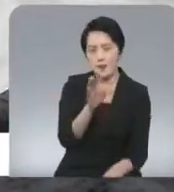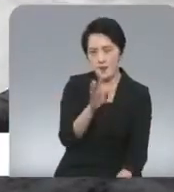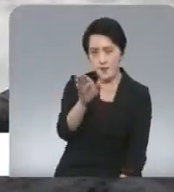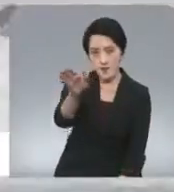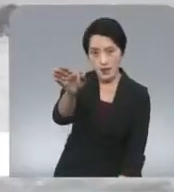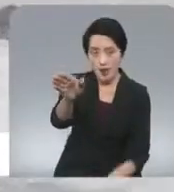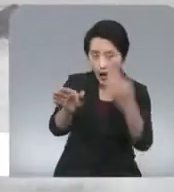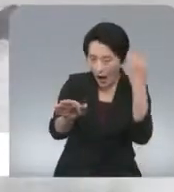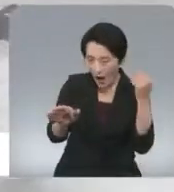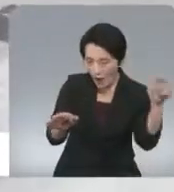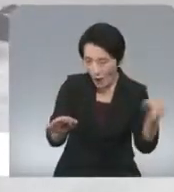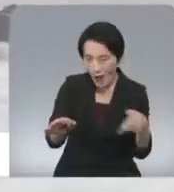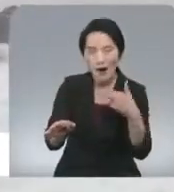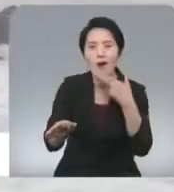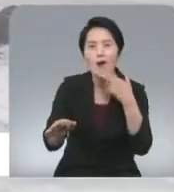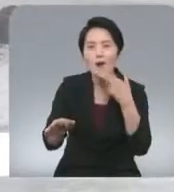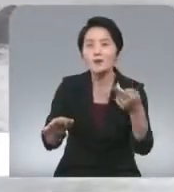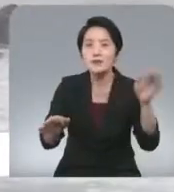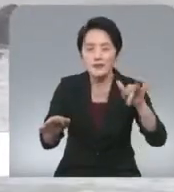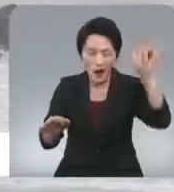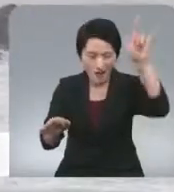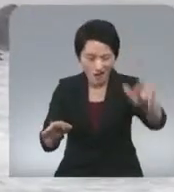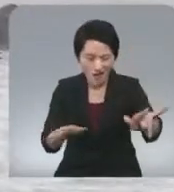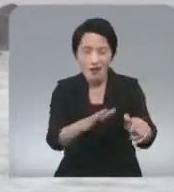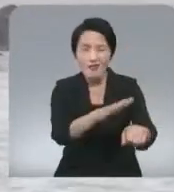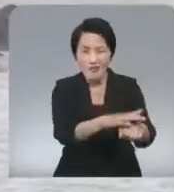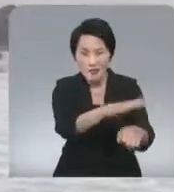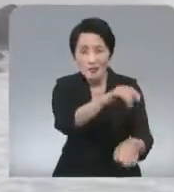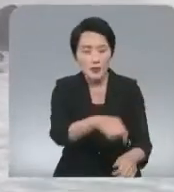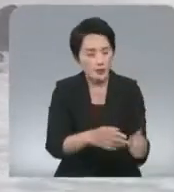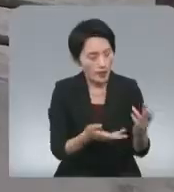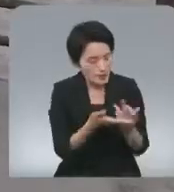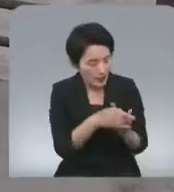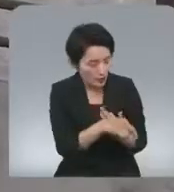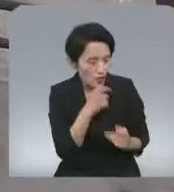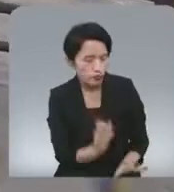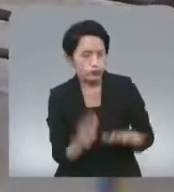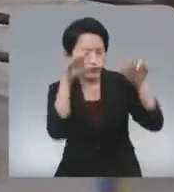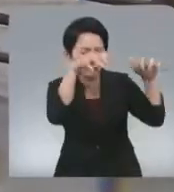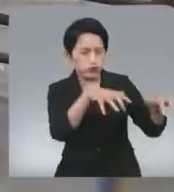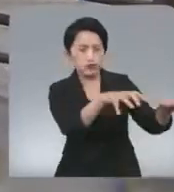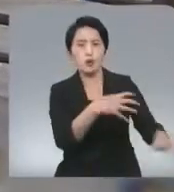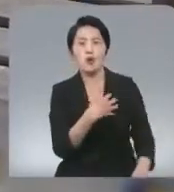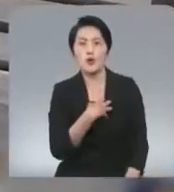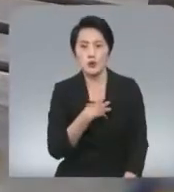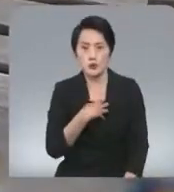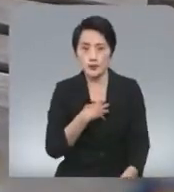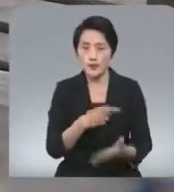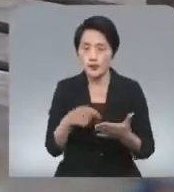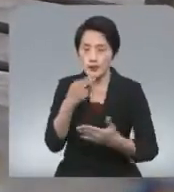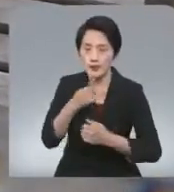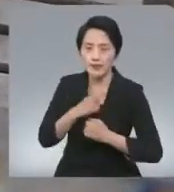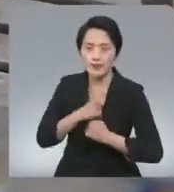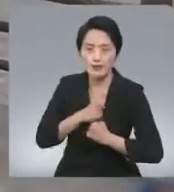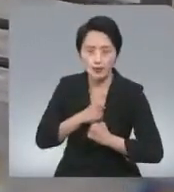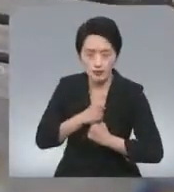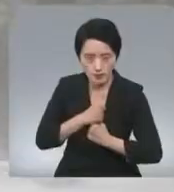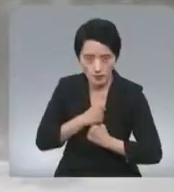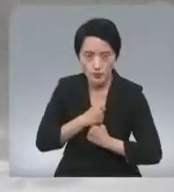недомогание вызванной жарой это на 203 человека больше чем за тот же период прошлого года